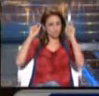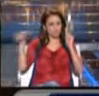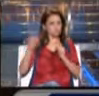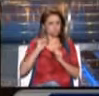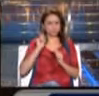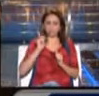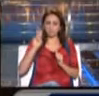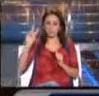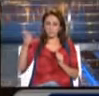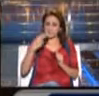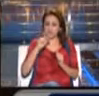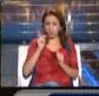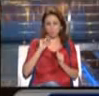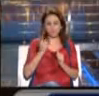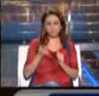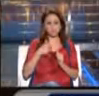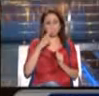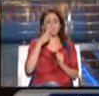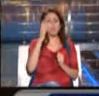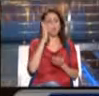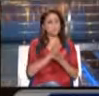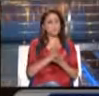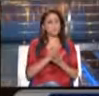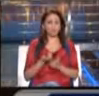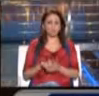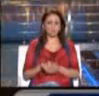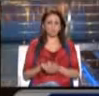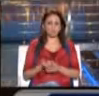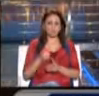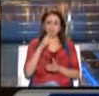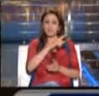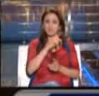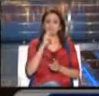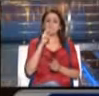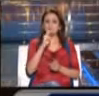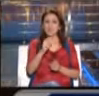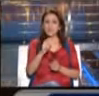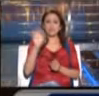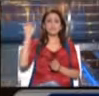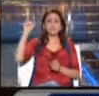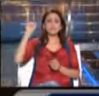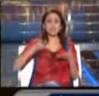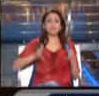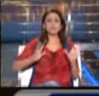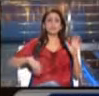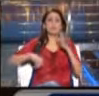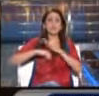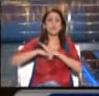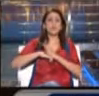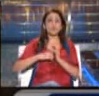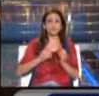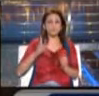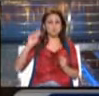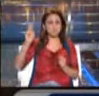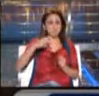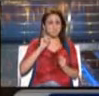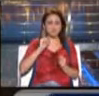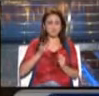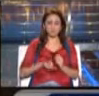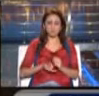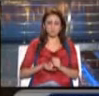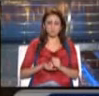ولا الكلام ده خالص. انا بكلمك بصراحة، بس انت بتتكلم في مكان اتحاد الكورة كان ممكن هو صاحب